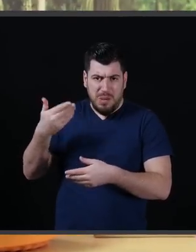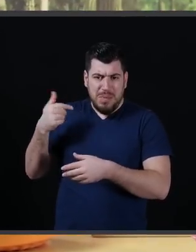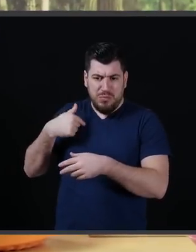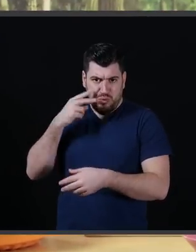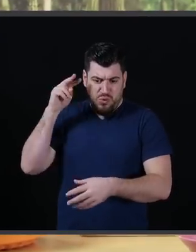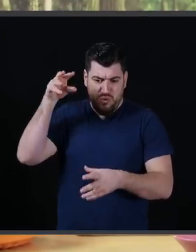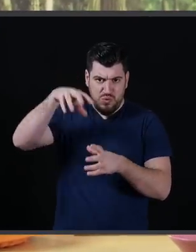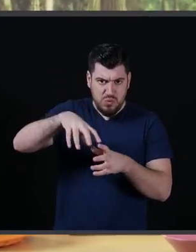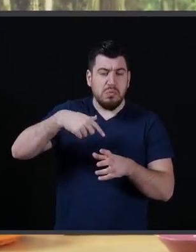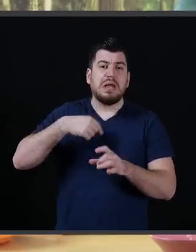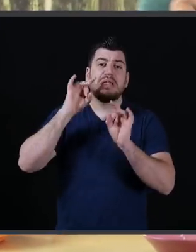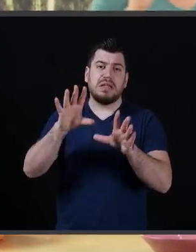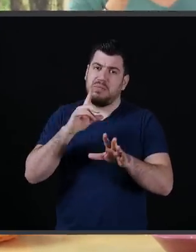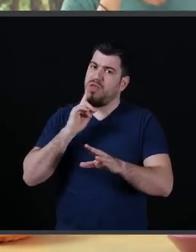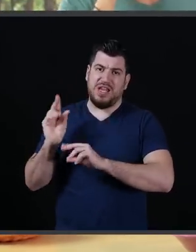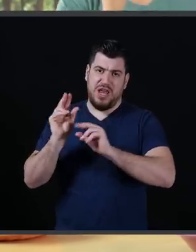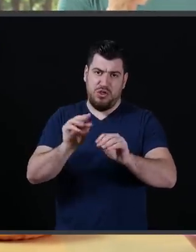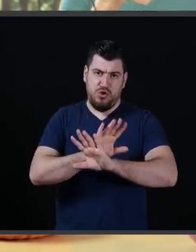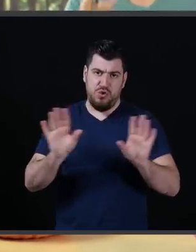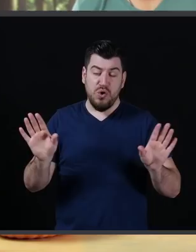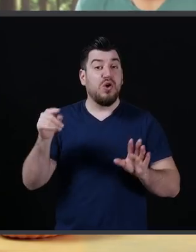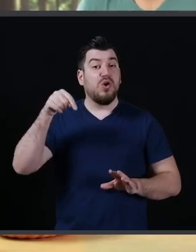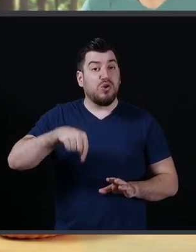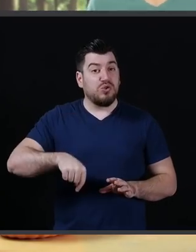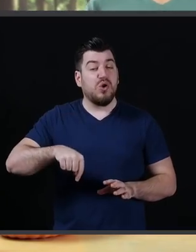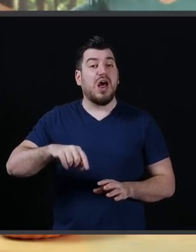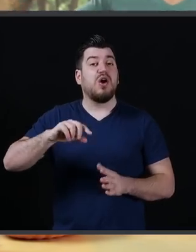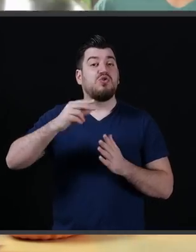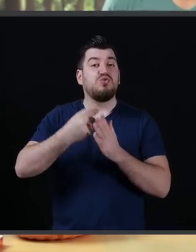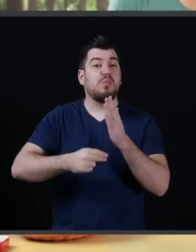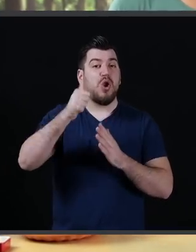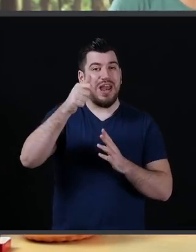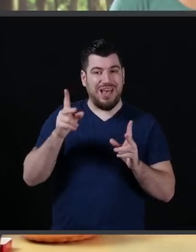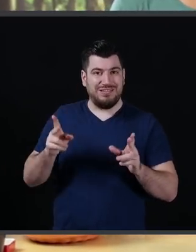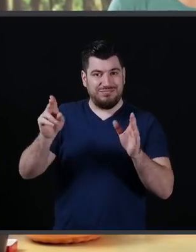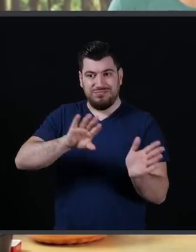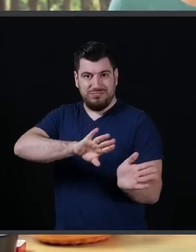Στάδιο νούμερο 1 Έτοιμο Πάμε να ετοιμάσουμε τώρα Το νούμερο 2 στάδιο Άλλο ένα μπολ